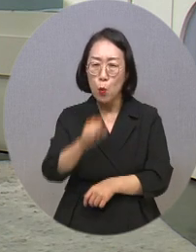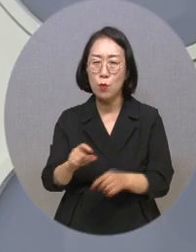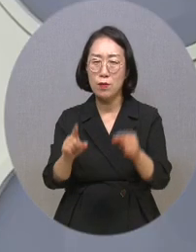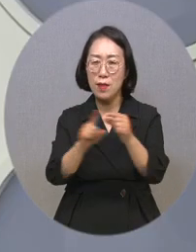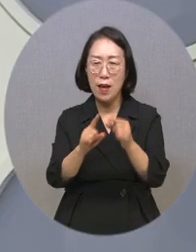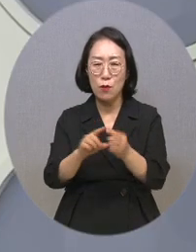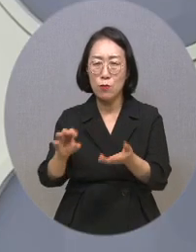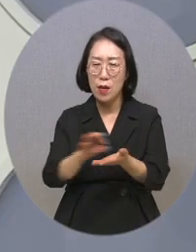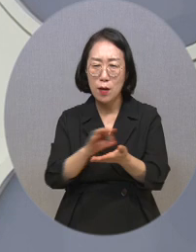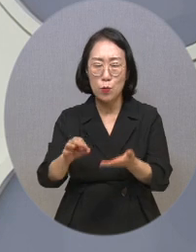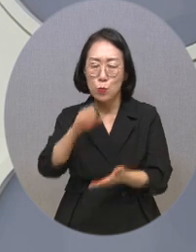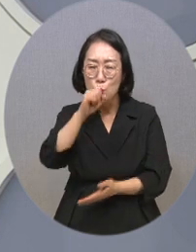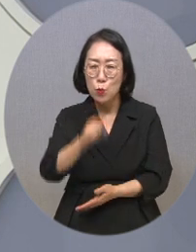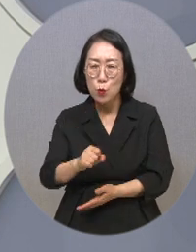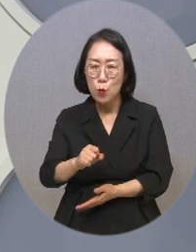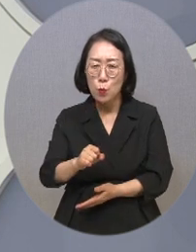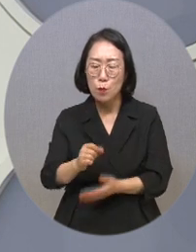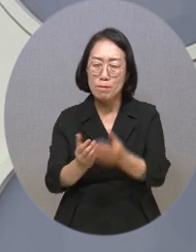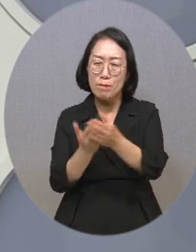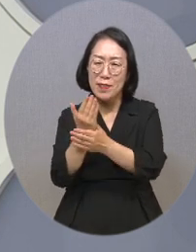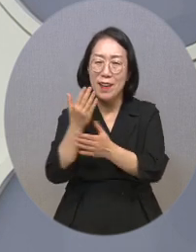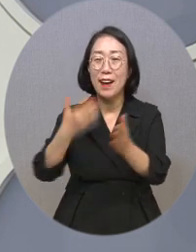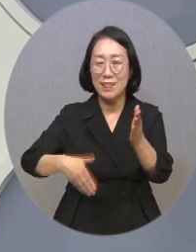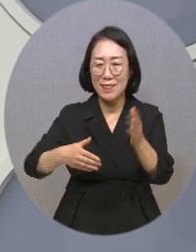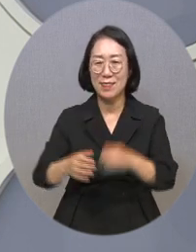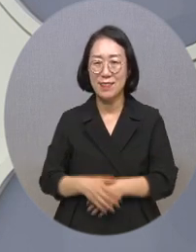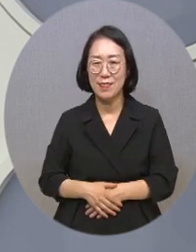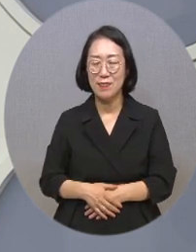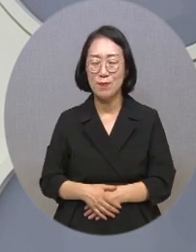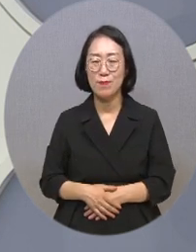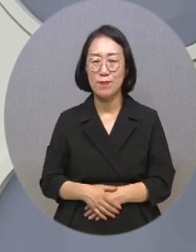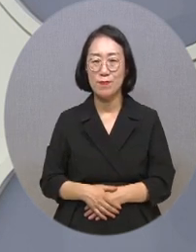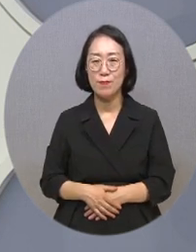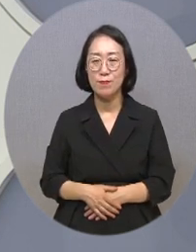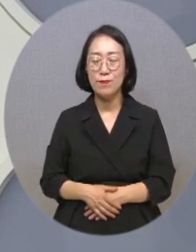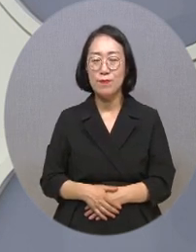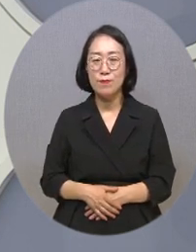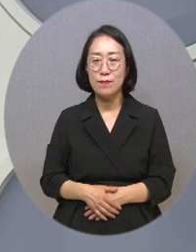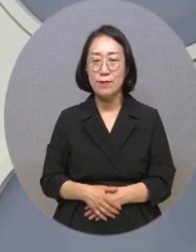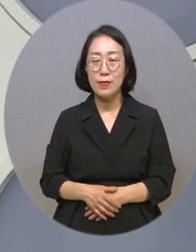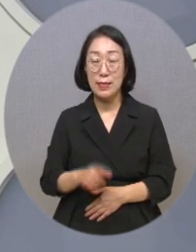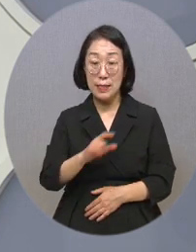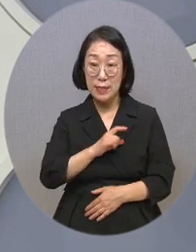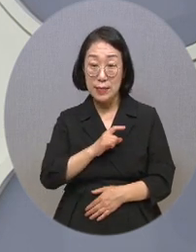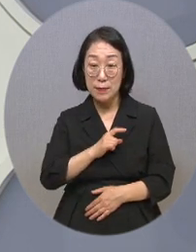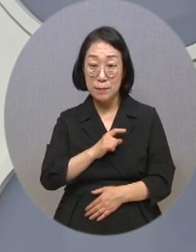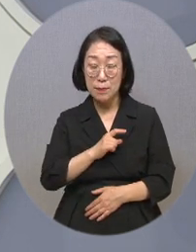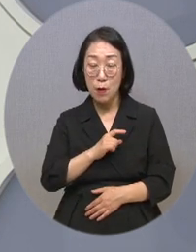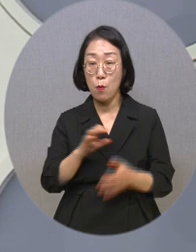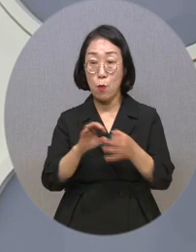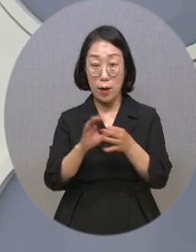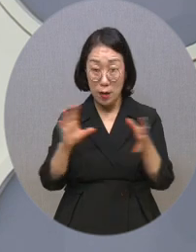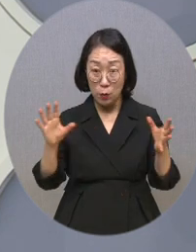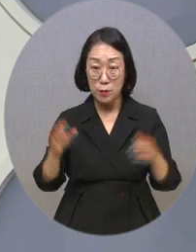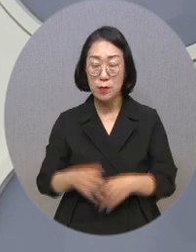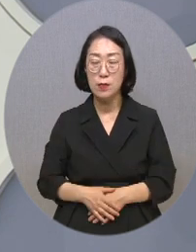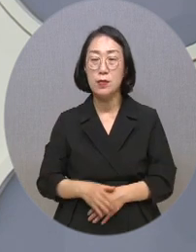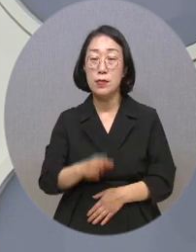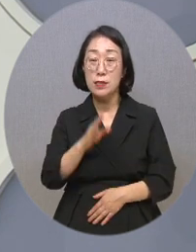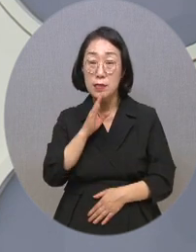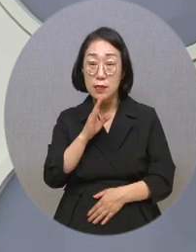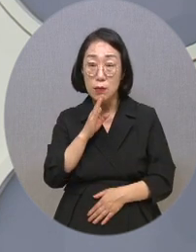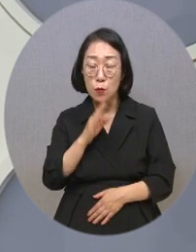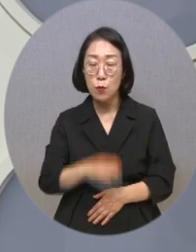아직은 없어서요. 그리고 이제 그거점이 하나 있고 그 명칭과 달리 정말 제대로 돼서